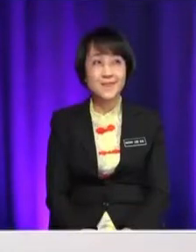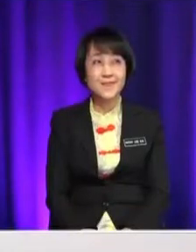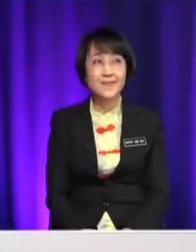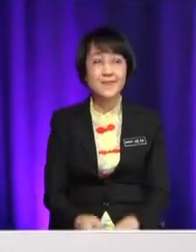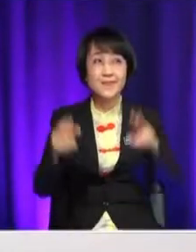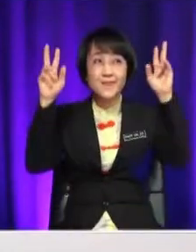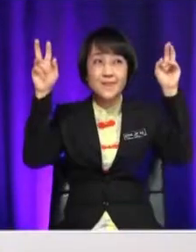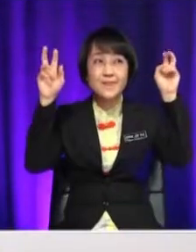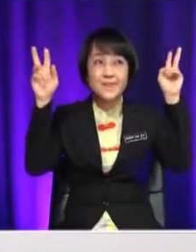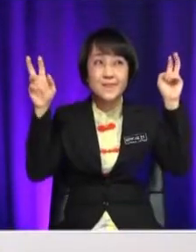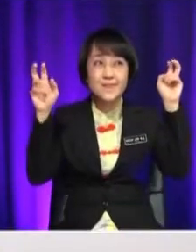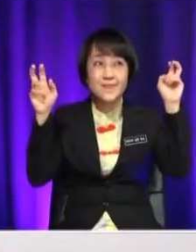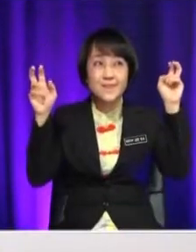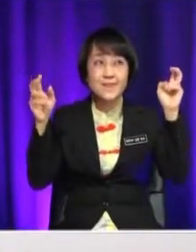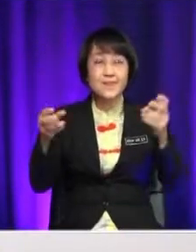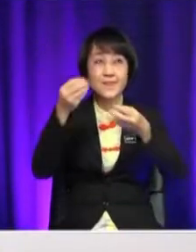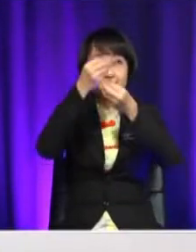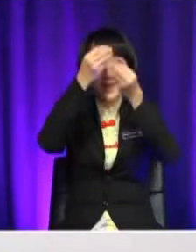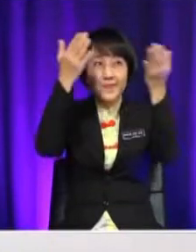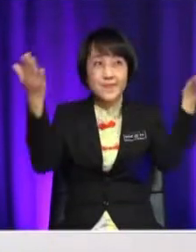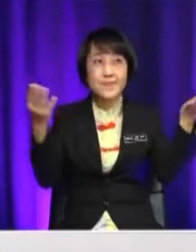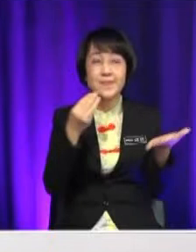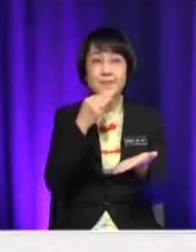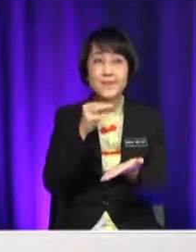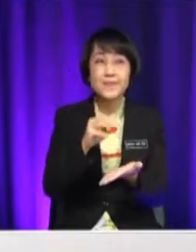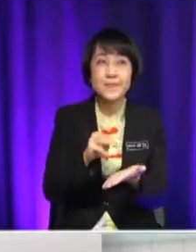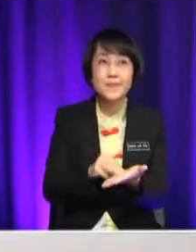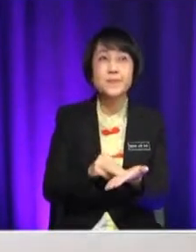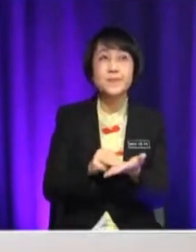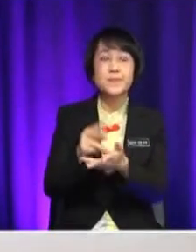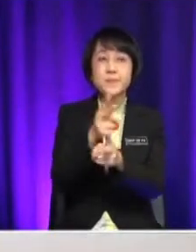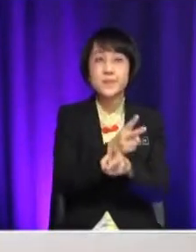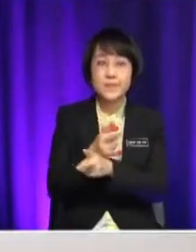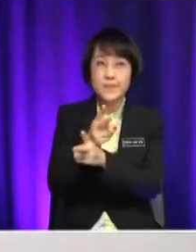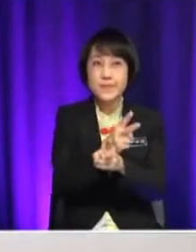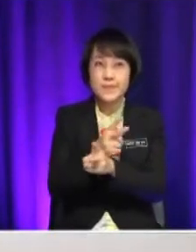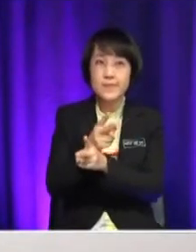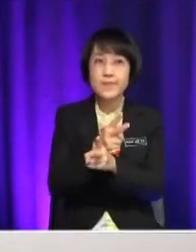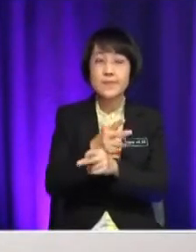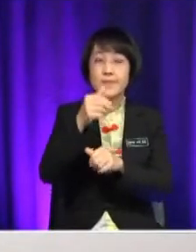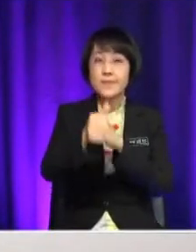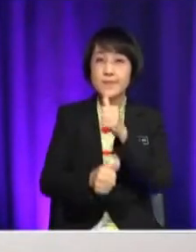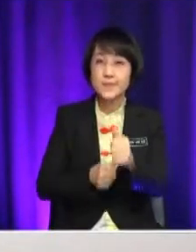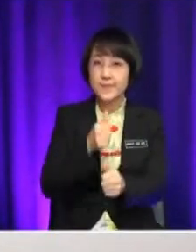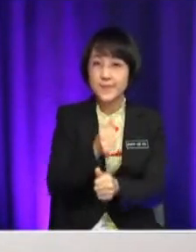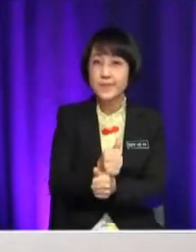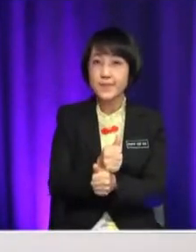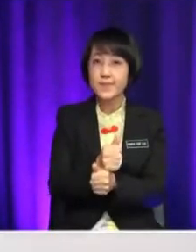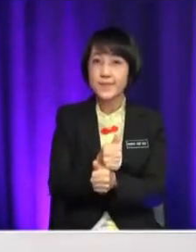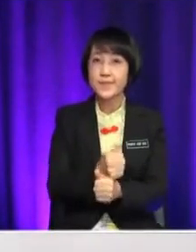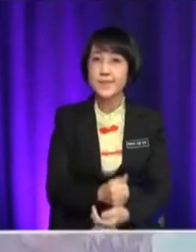Temanya ialah sebarkan mesej lestarikan alam. Okey, sebarkan mesej lestarikan alam.